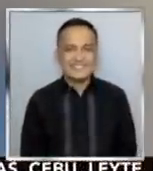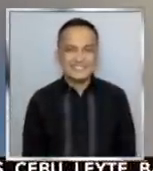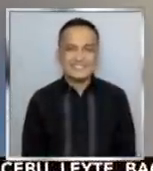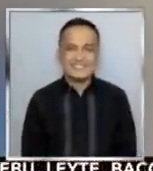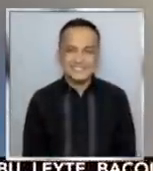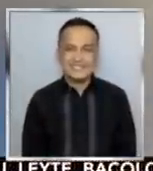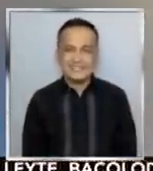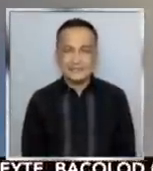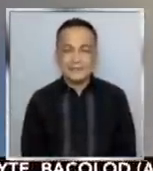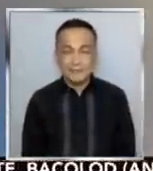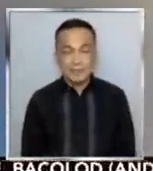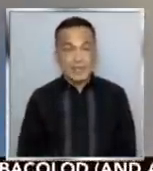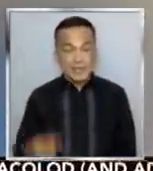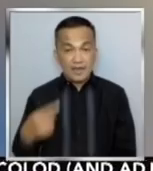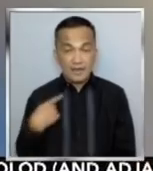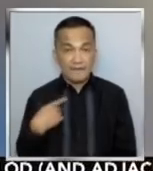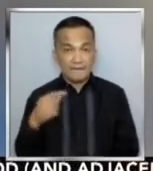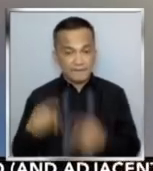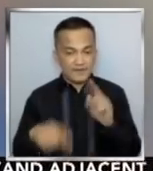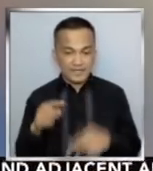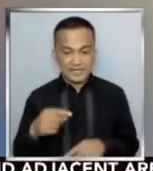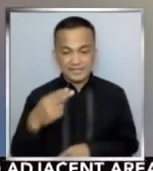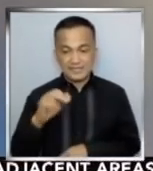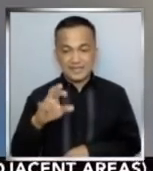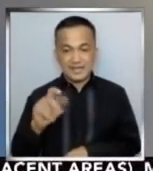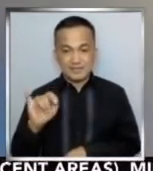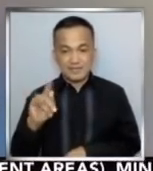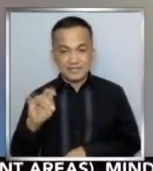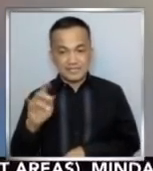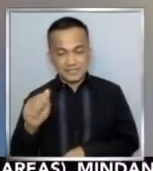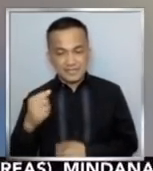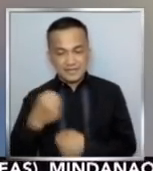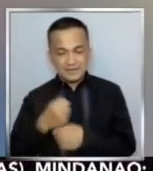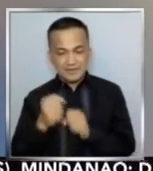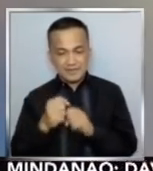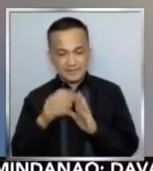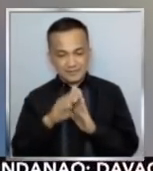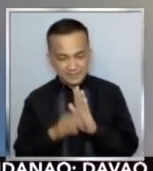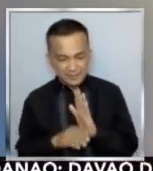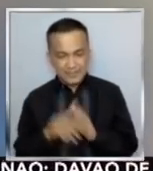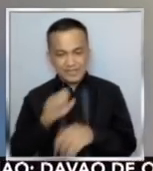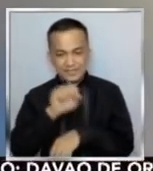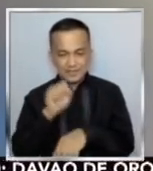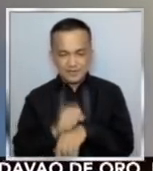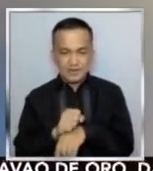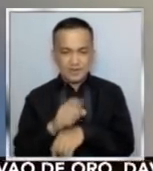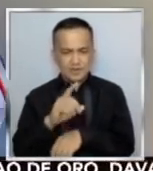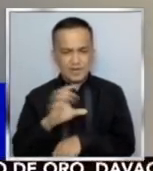heard my friend Heart Evangelista made the list of like Vogue Singapore's 100 best dressed.